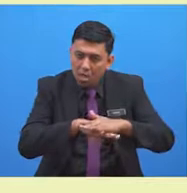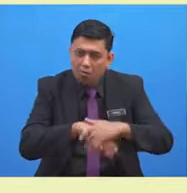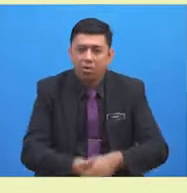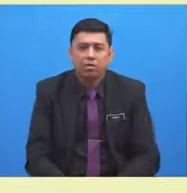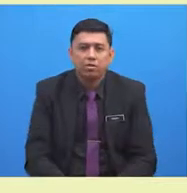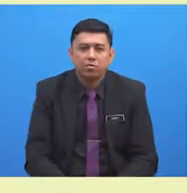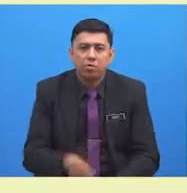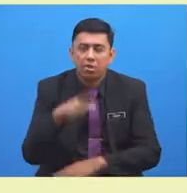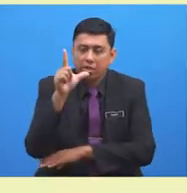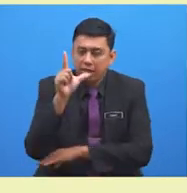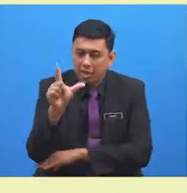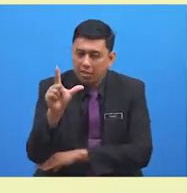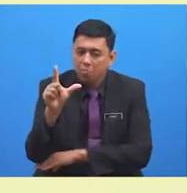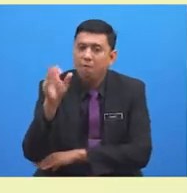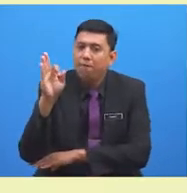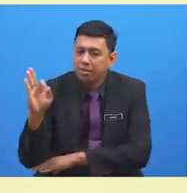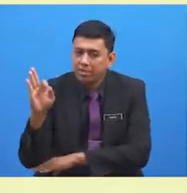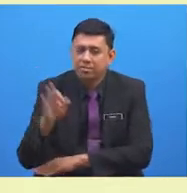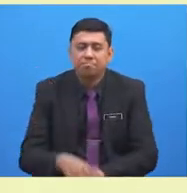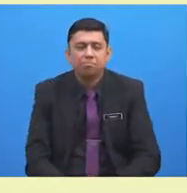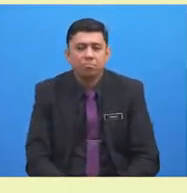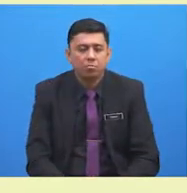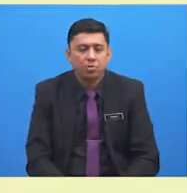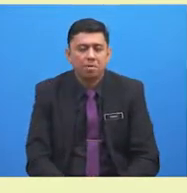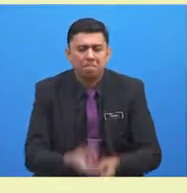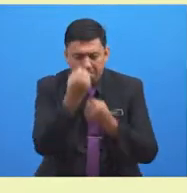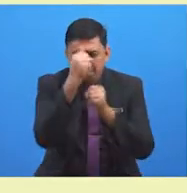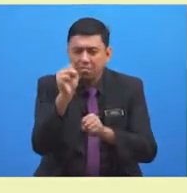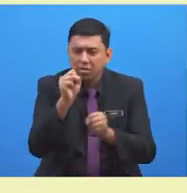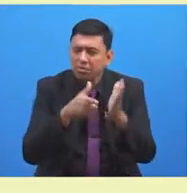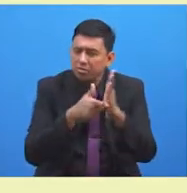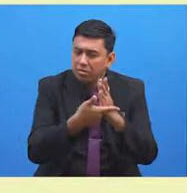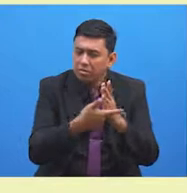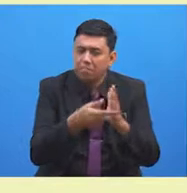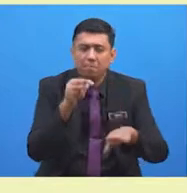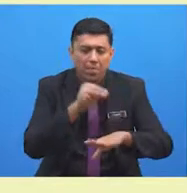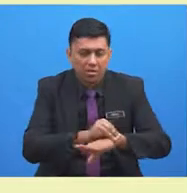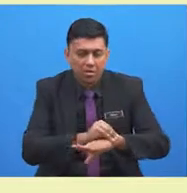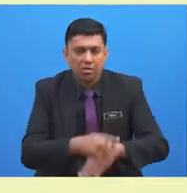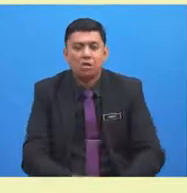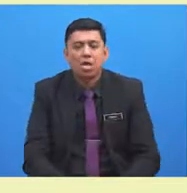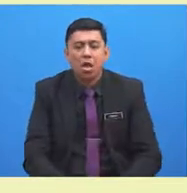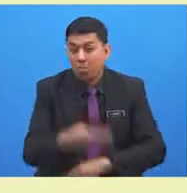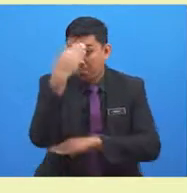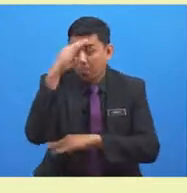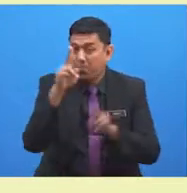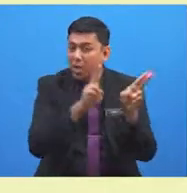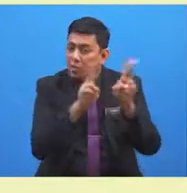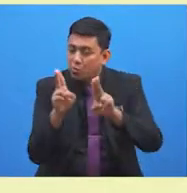ialah laryngopharynx. Pharynx menyediakan laluan semasa bagi udara yang